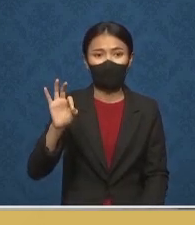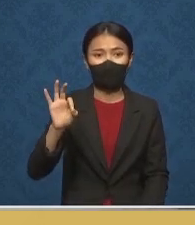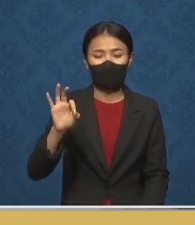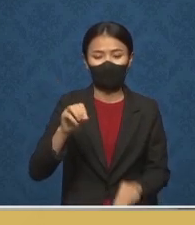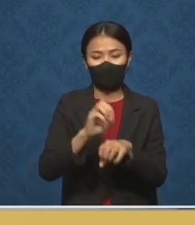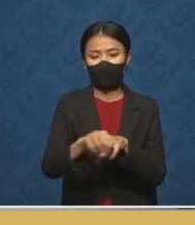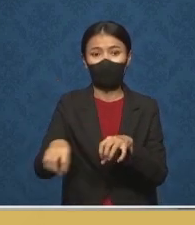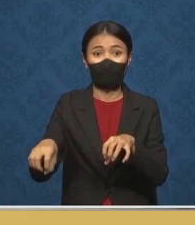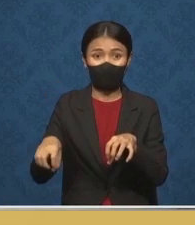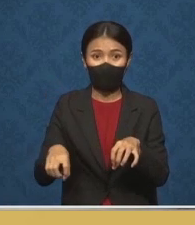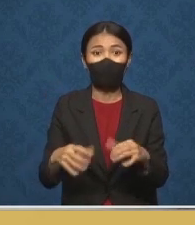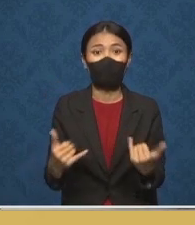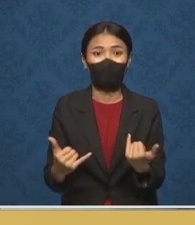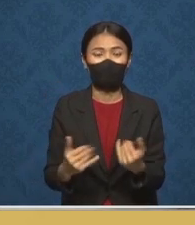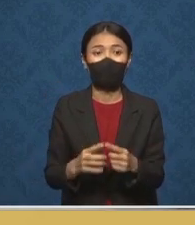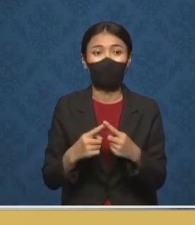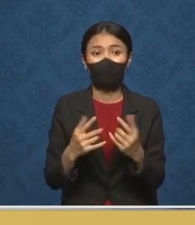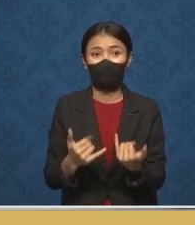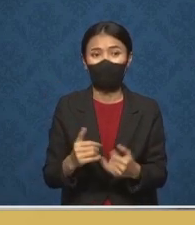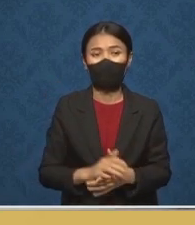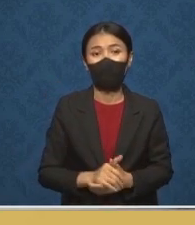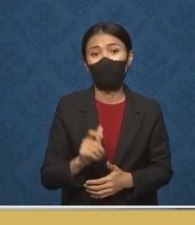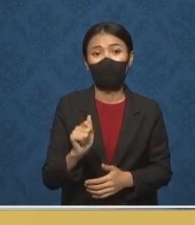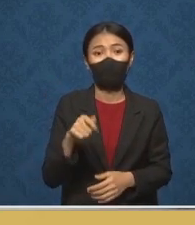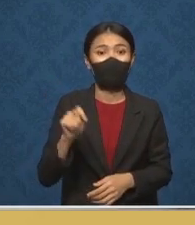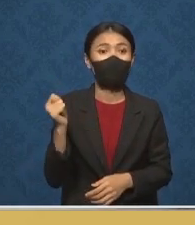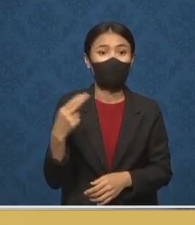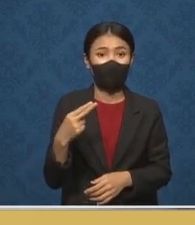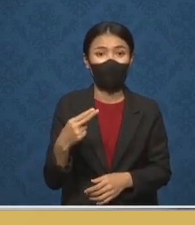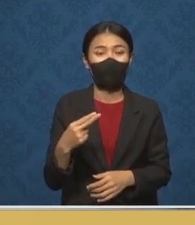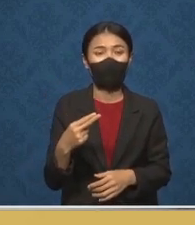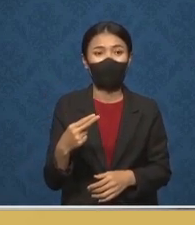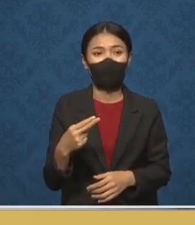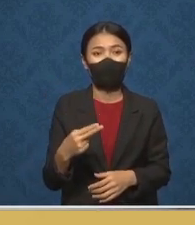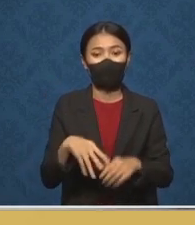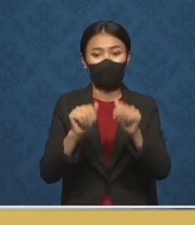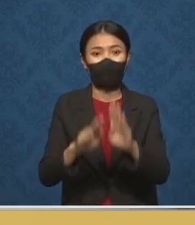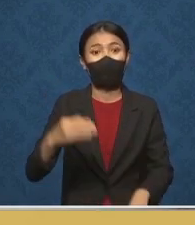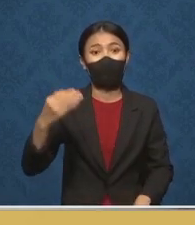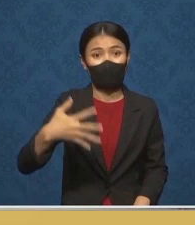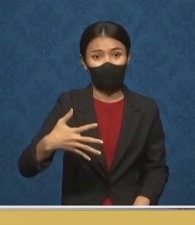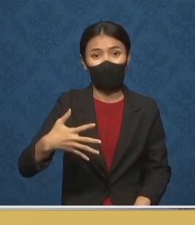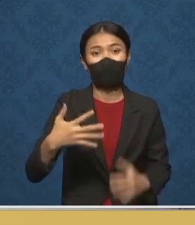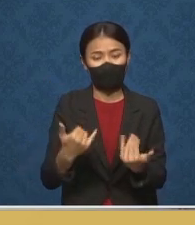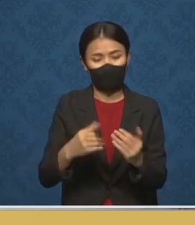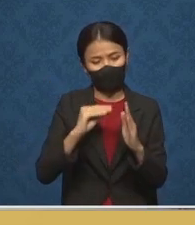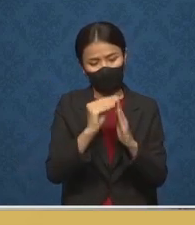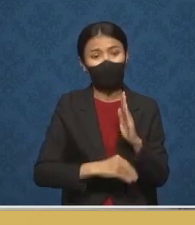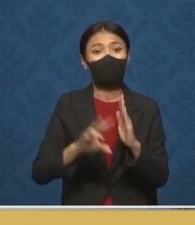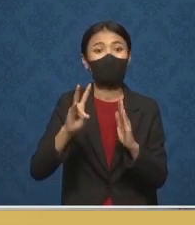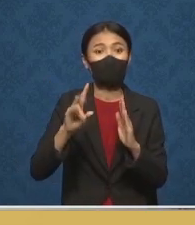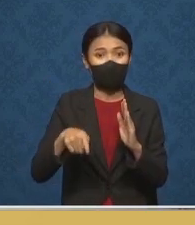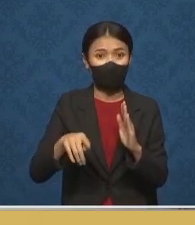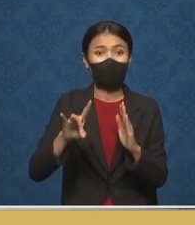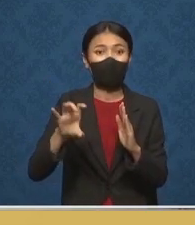9,549 หน่วยนะขณะที่เรามีองค์กรปกครองส่วนท้องถิ่นทุก5ประเภทเนี่ยเพียง 7,850 หน่ว